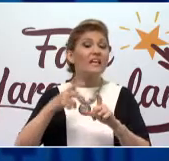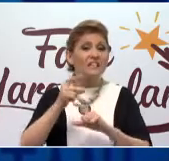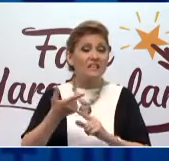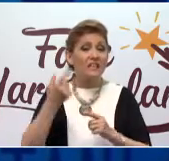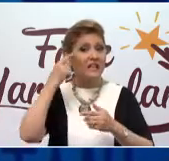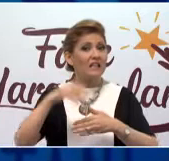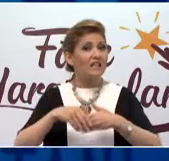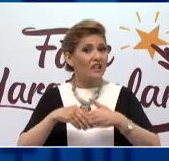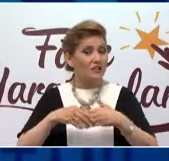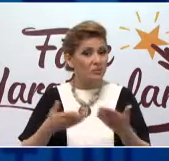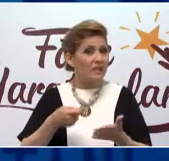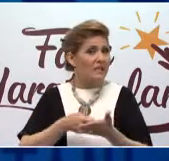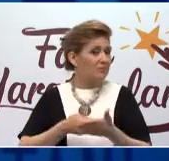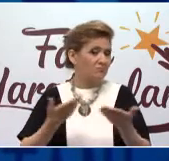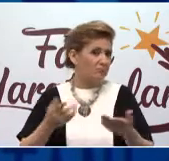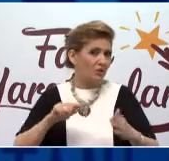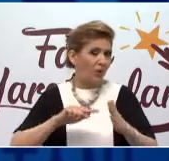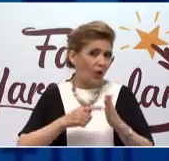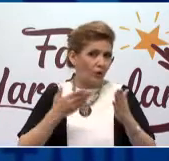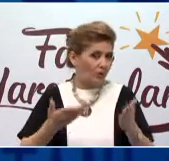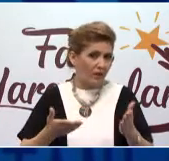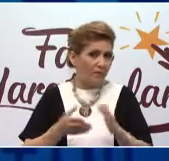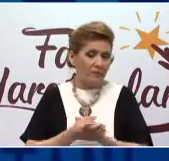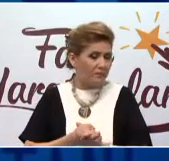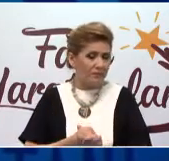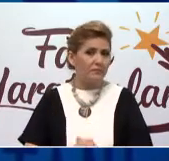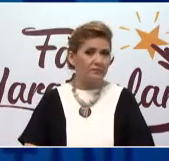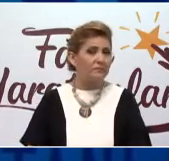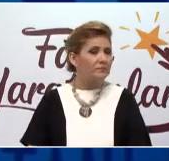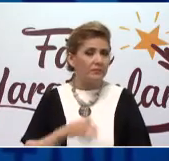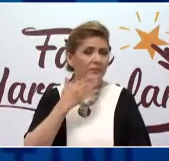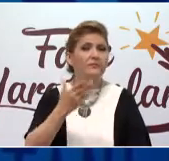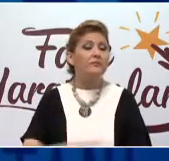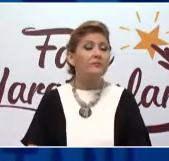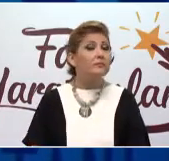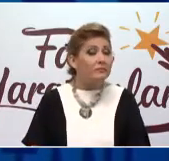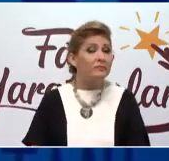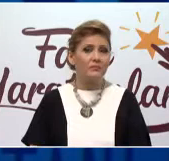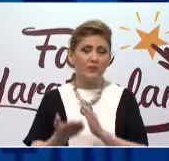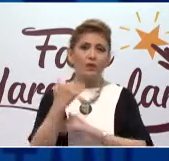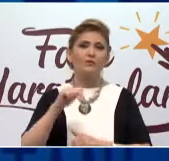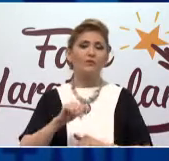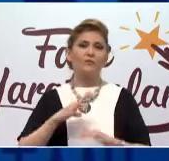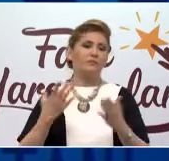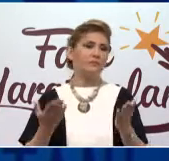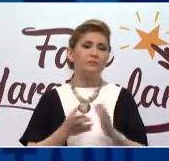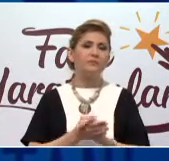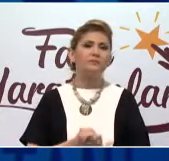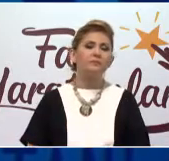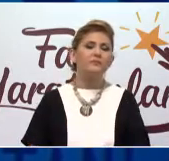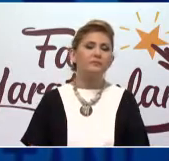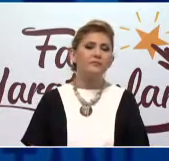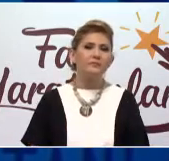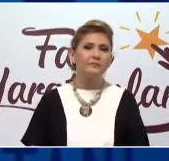bu çalışmanın adı dediğimiz nokta idi aslında sizin hani söylediğiniz şey. Ama öncesinde şöyle bir şey vardı. Yani